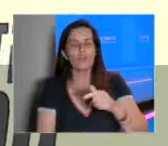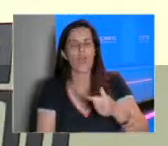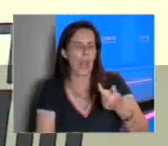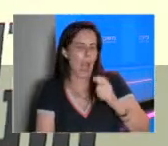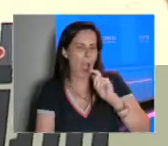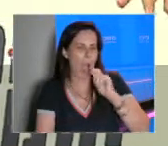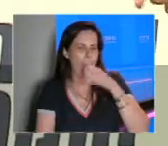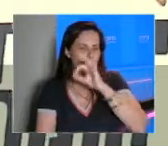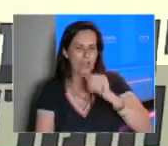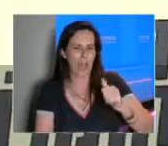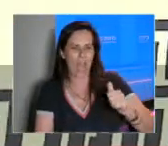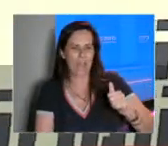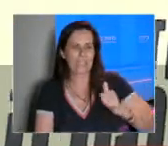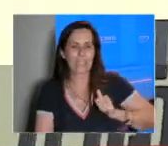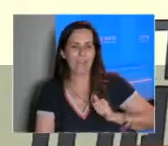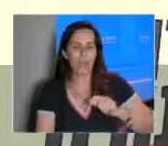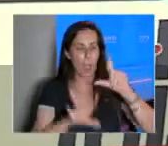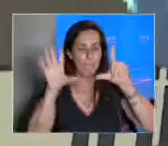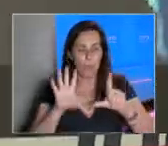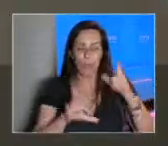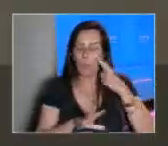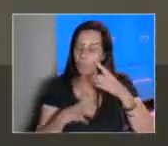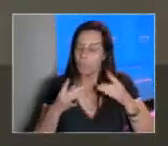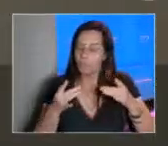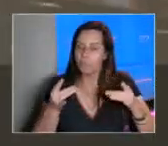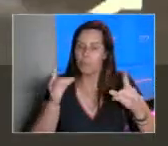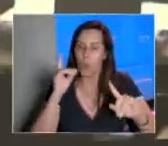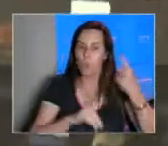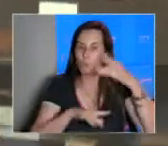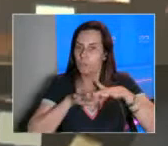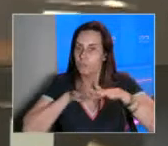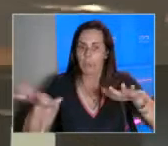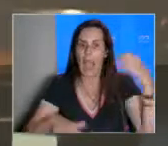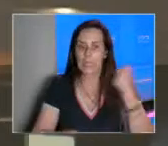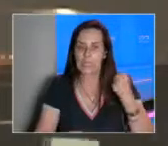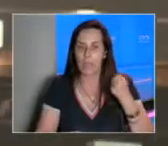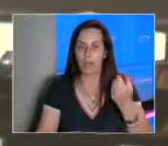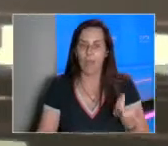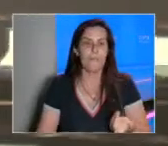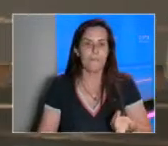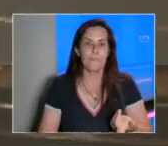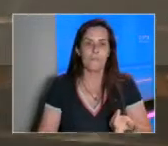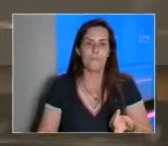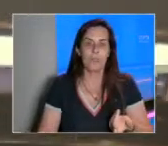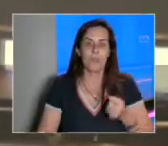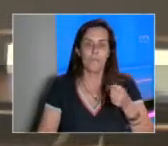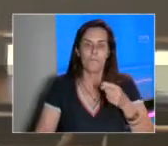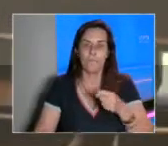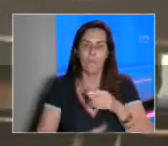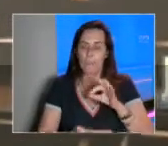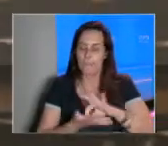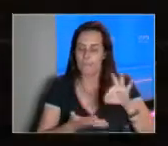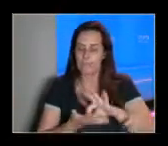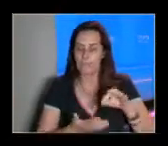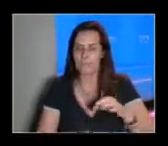כי בחודש הבא, חודש יולי, נראה מספר נדבקים גבוה והתפרצות חריפה, ומהצד השני, המשנה למנכ״ל משרד הבריאות,